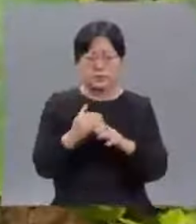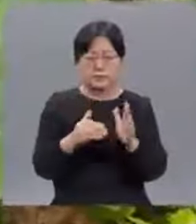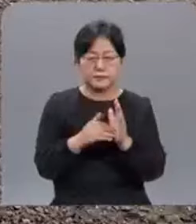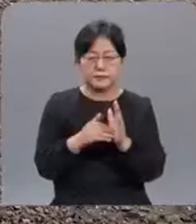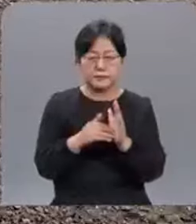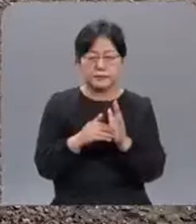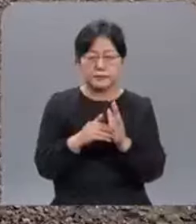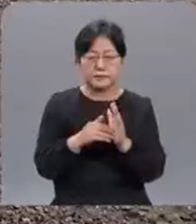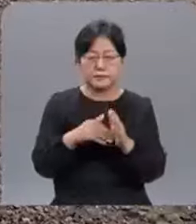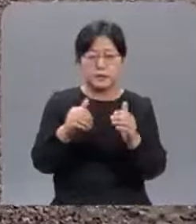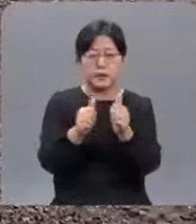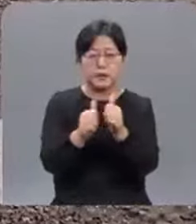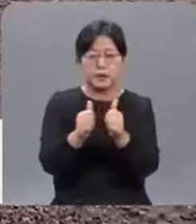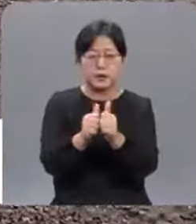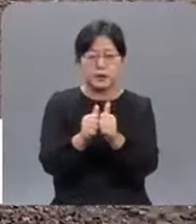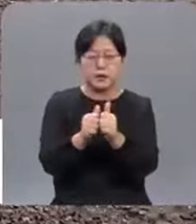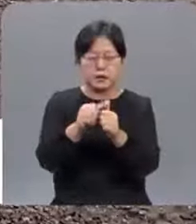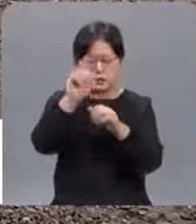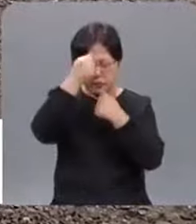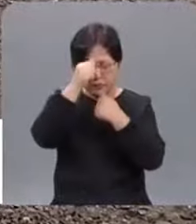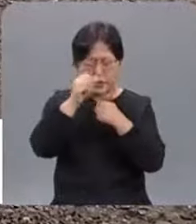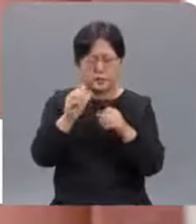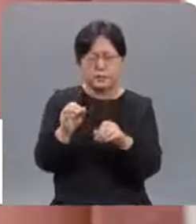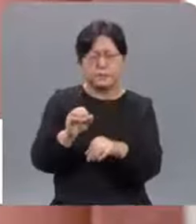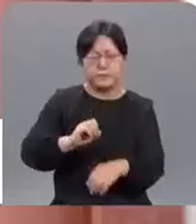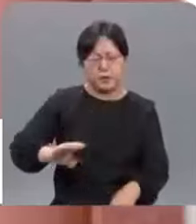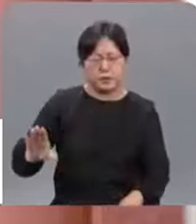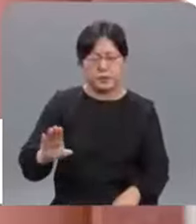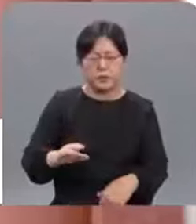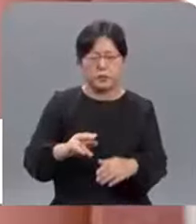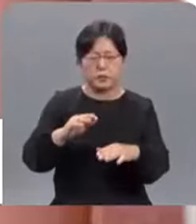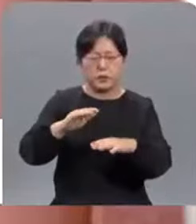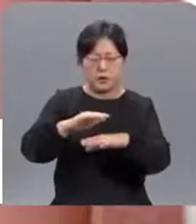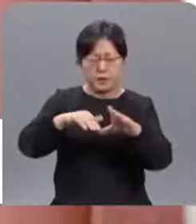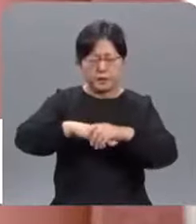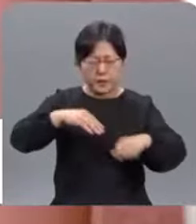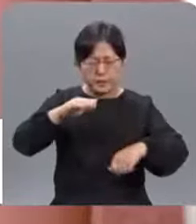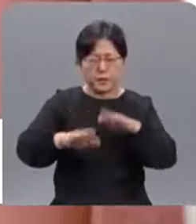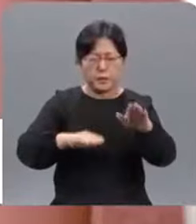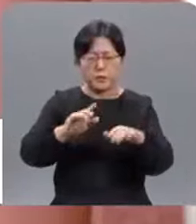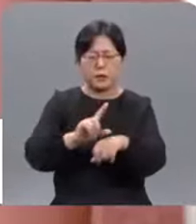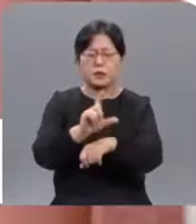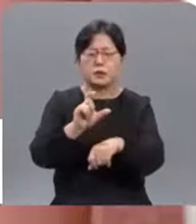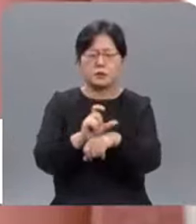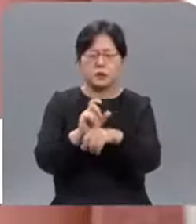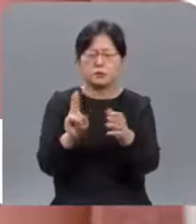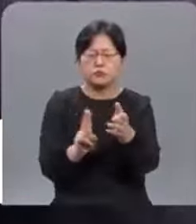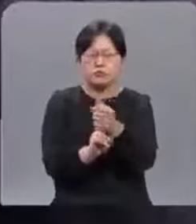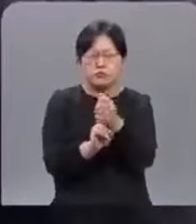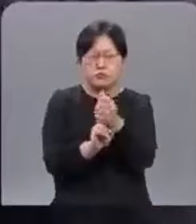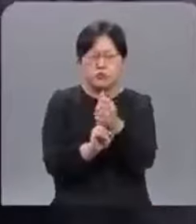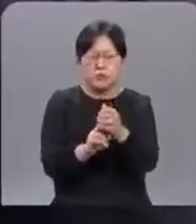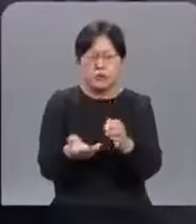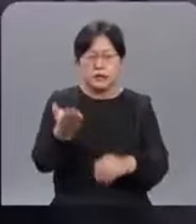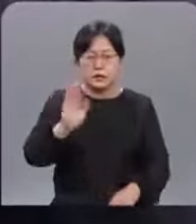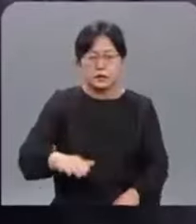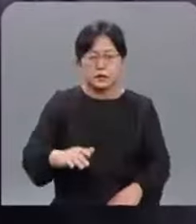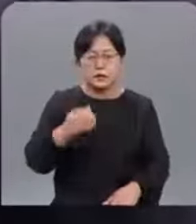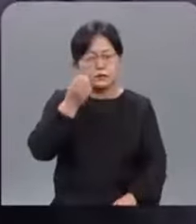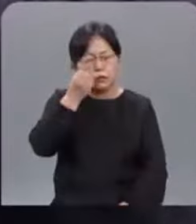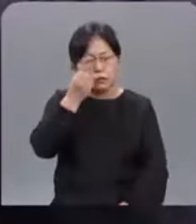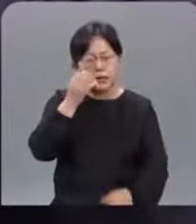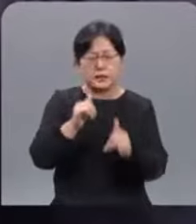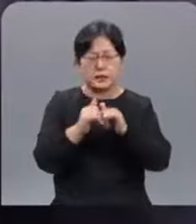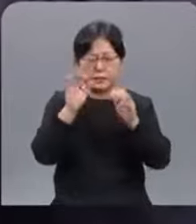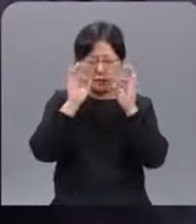잡혔습니다 남성은 신발도 잃어버린 채 맨발로 산을 올라 15시간 이상 숨어 있었습니다 하지만 수상한